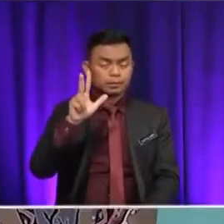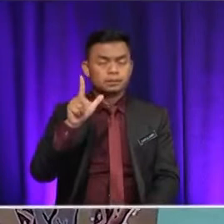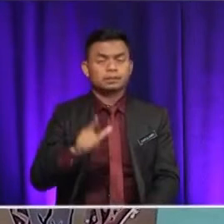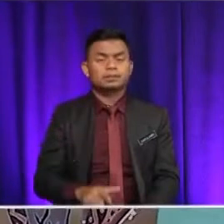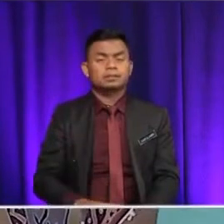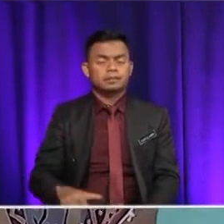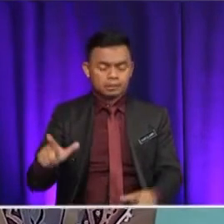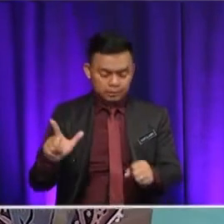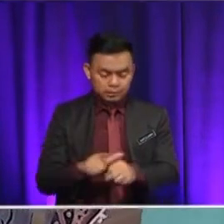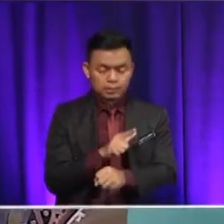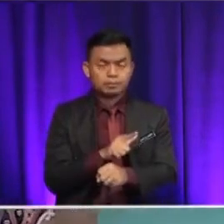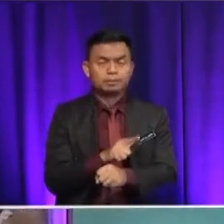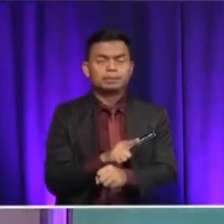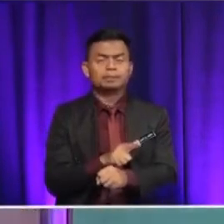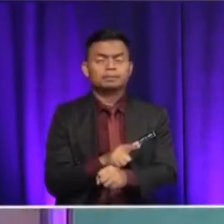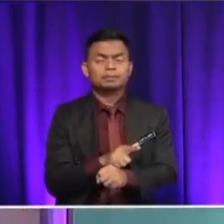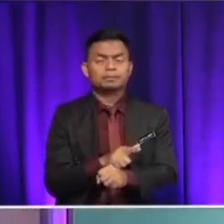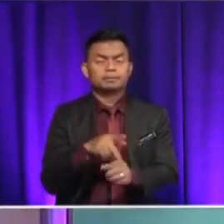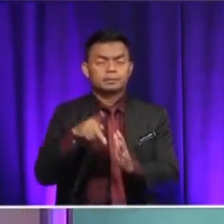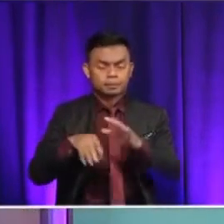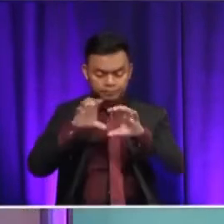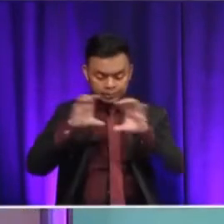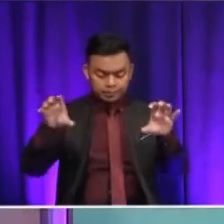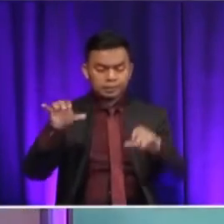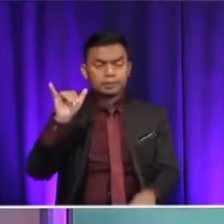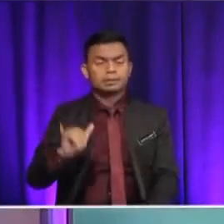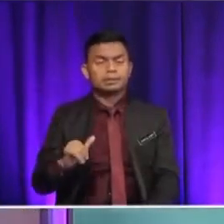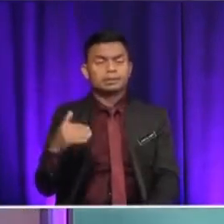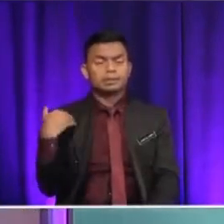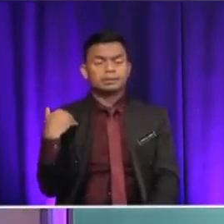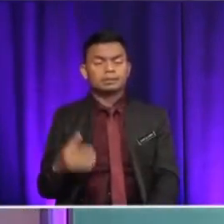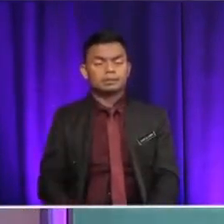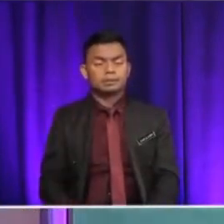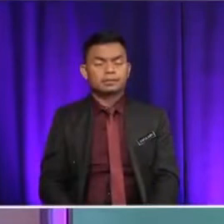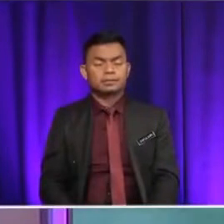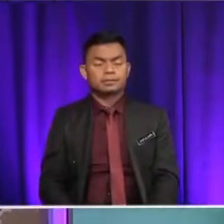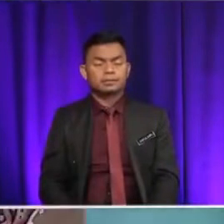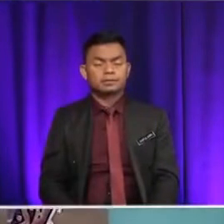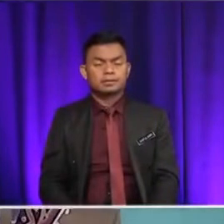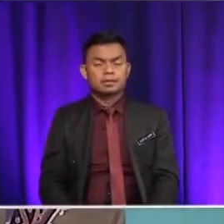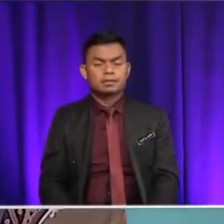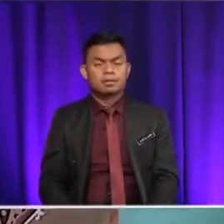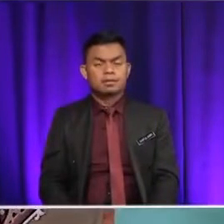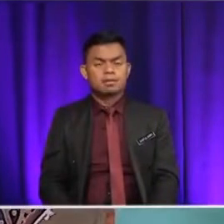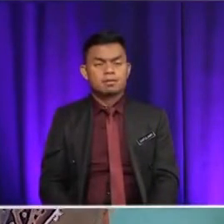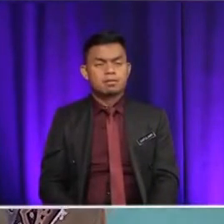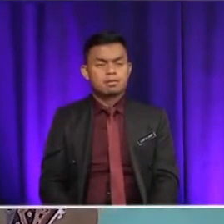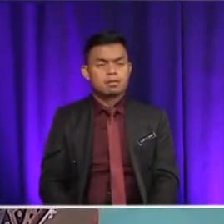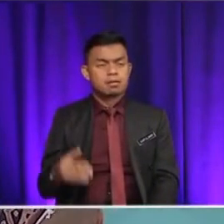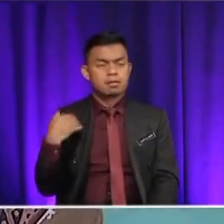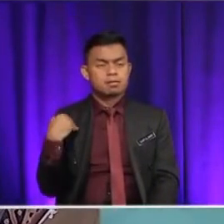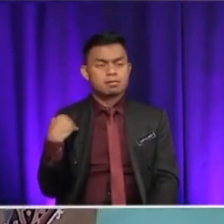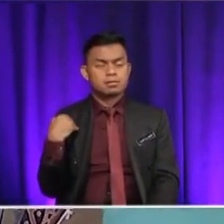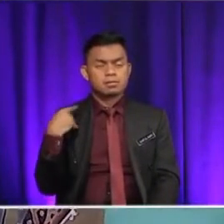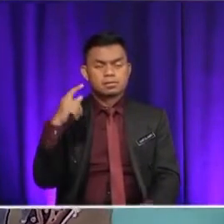yang terdapat dalam Raja. So dalam gambar nampak dah, ada besen cuci, ada tandas duduk, ada tangki simpanan